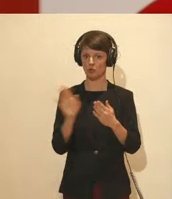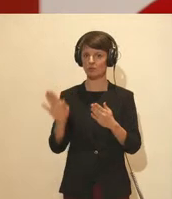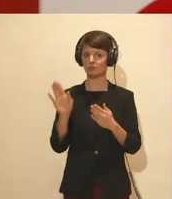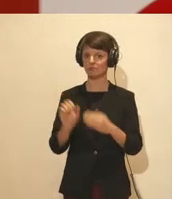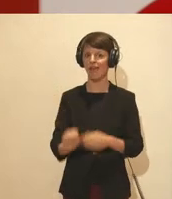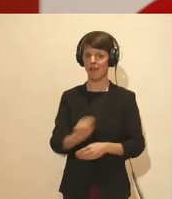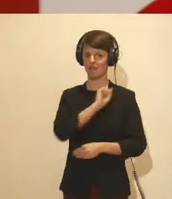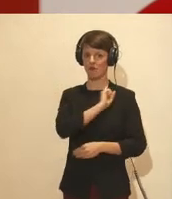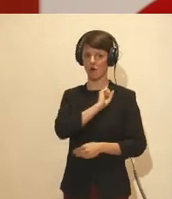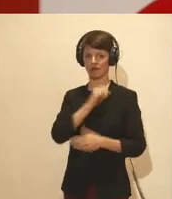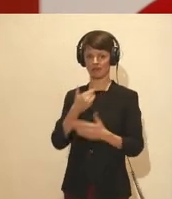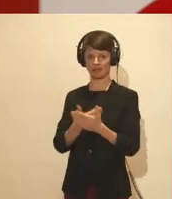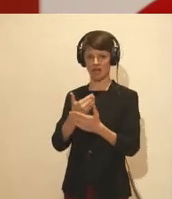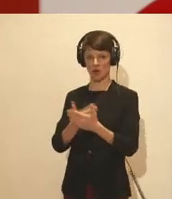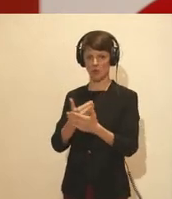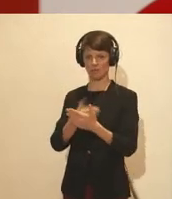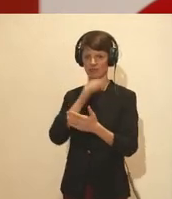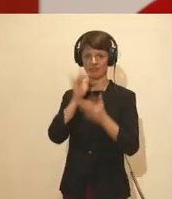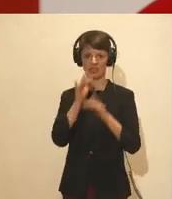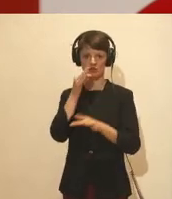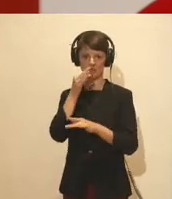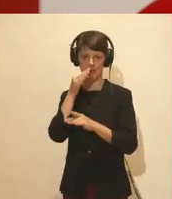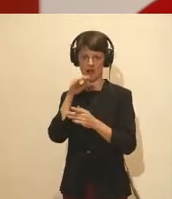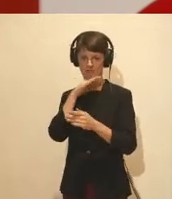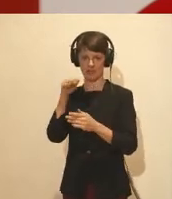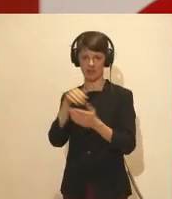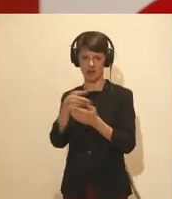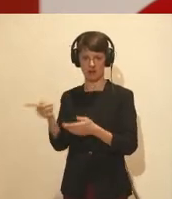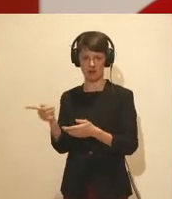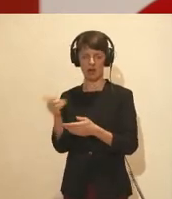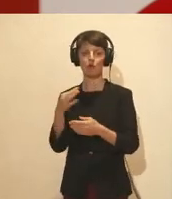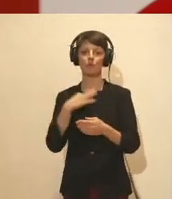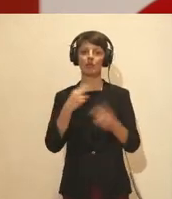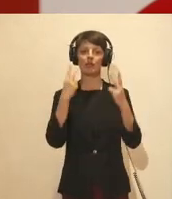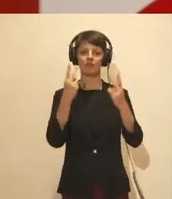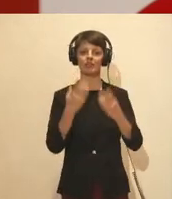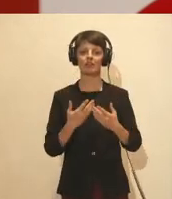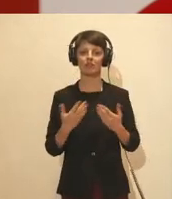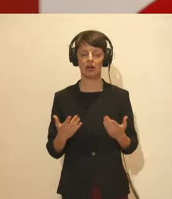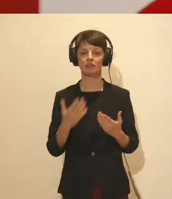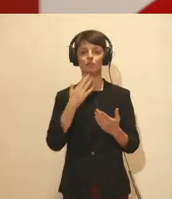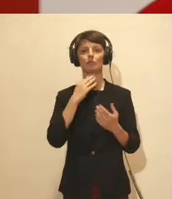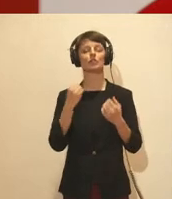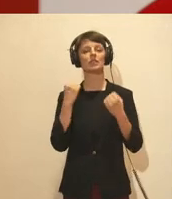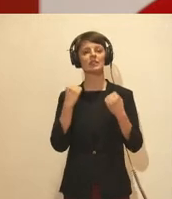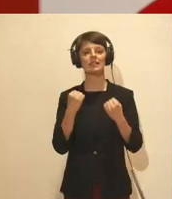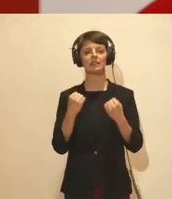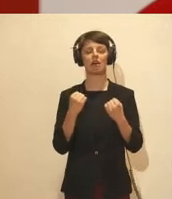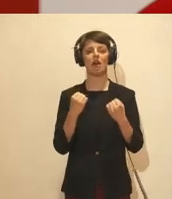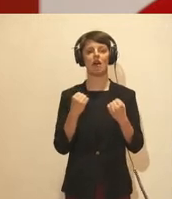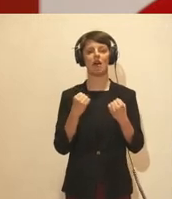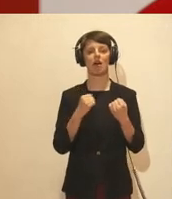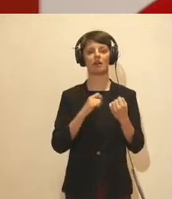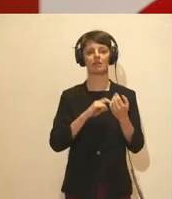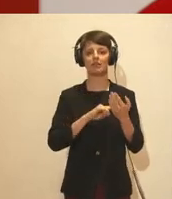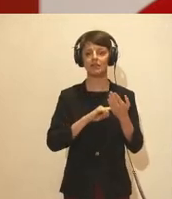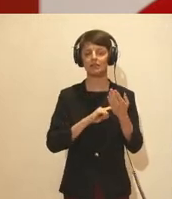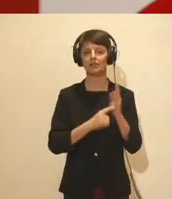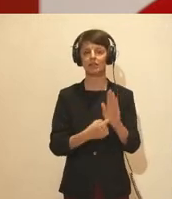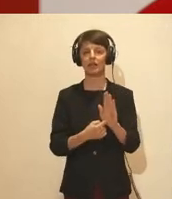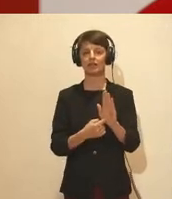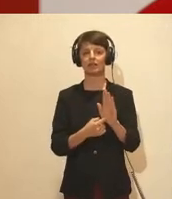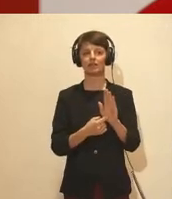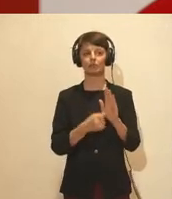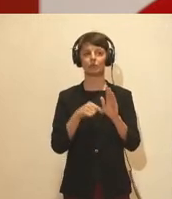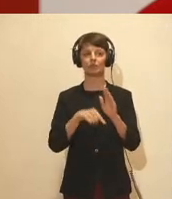diskussionen die wir haben mir geht es aber darum sicherzustellen dass wir richtig finden das ist